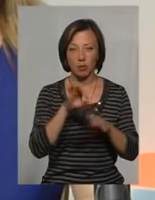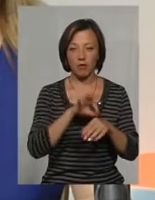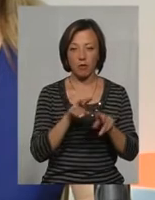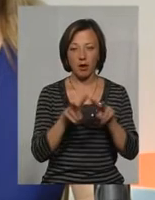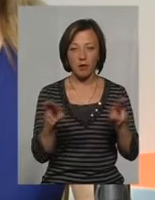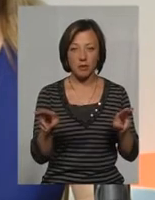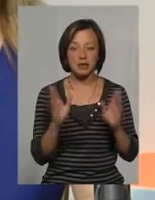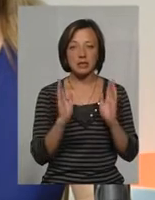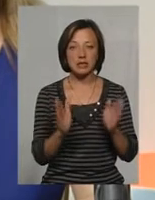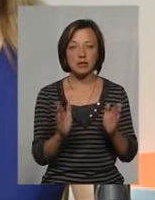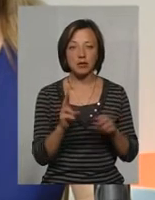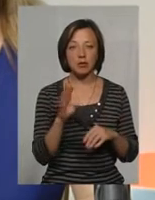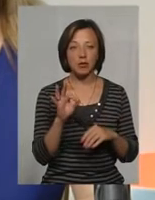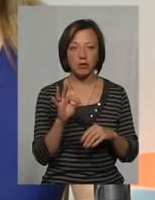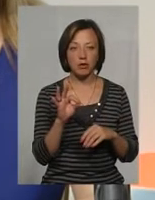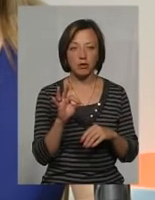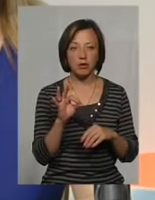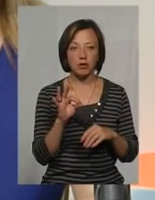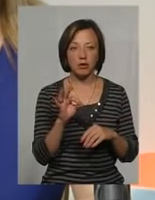однакові, такі по